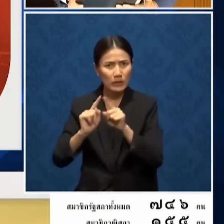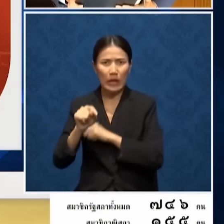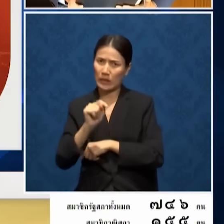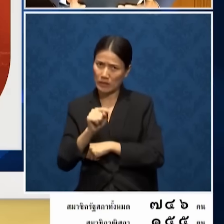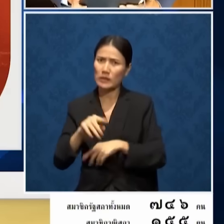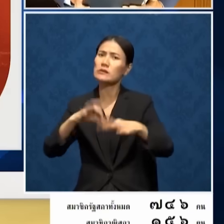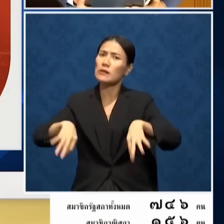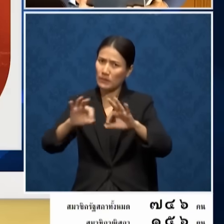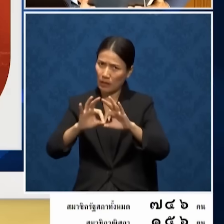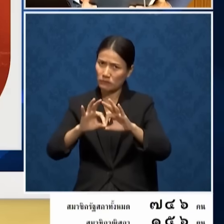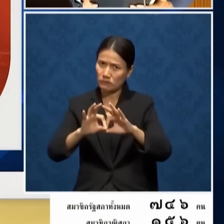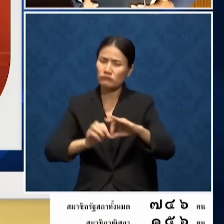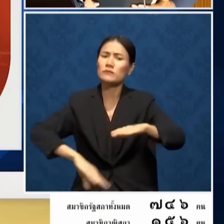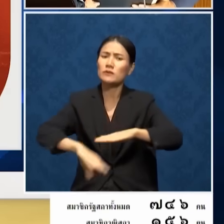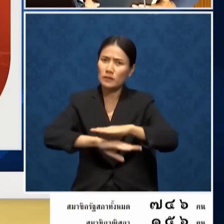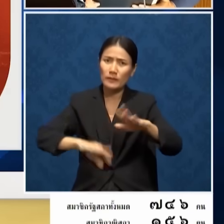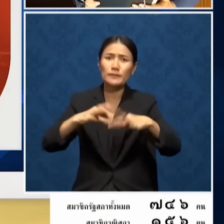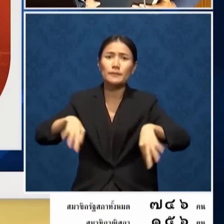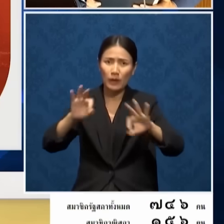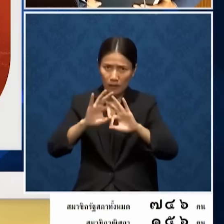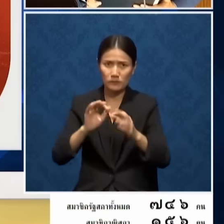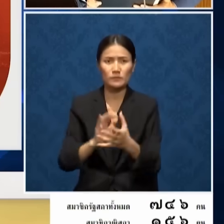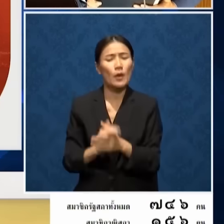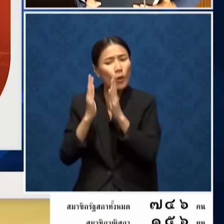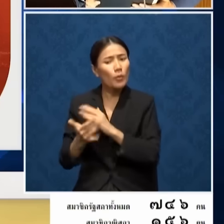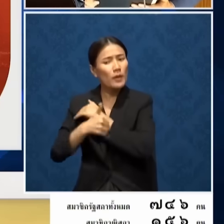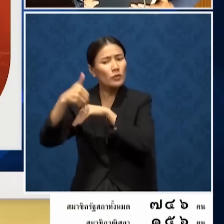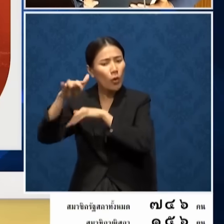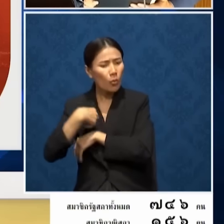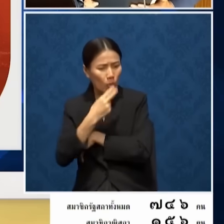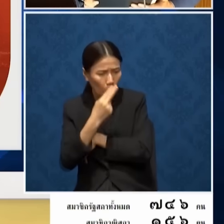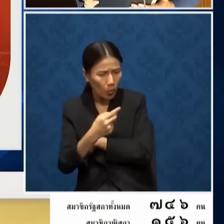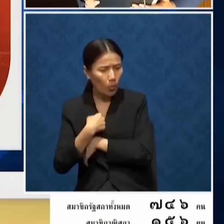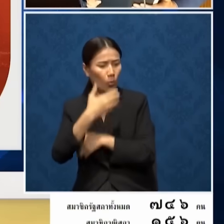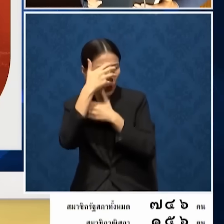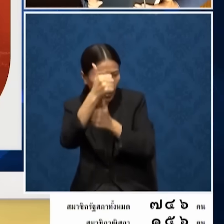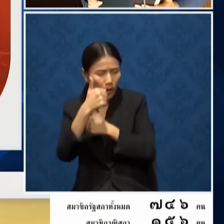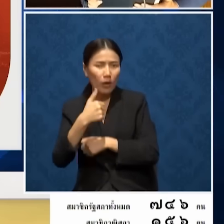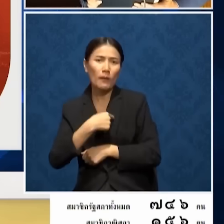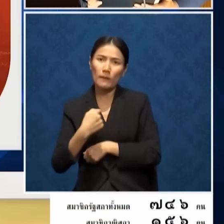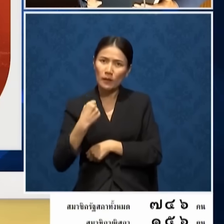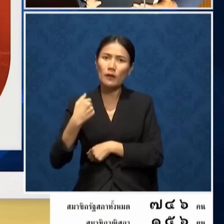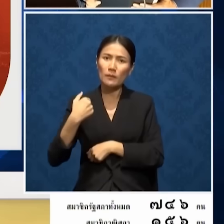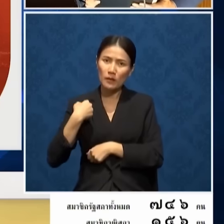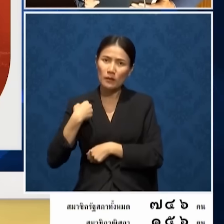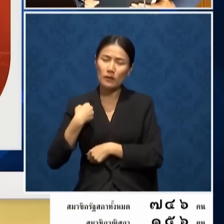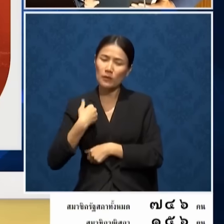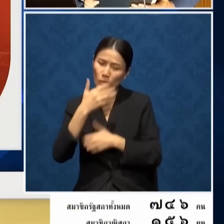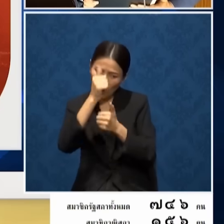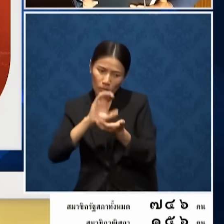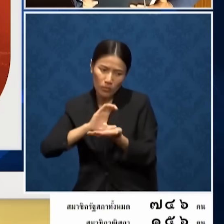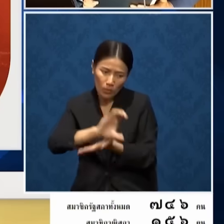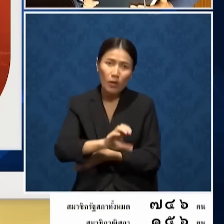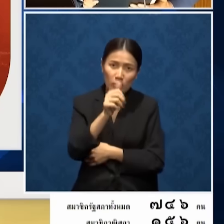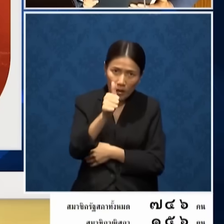ถือเล่นแบบนี้ไม่สนุกแน่ท่านเศรษฐาโปร่งใสน่าเชื่อถือเป็นที่ยอมรับนานาประเ